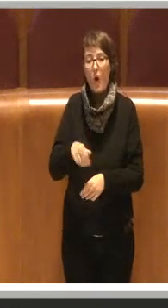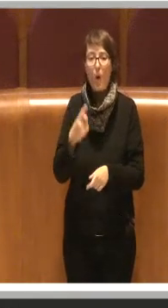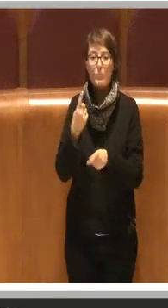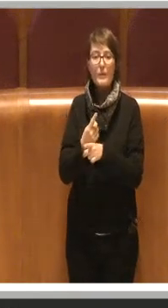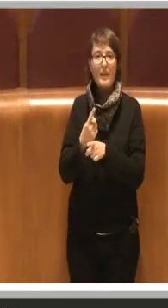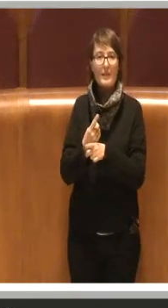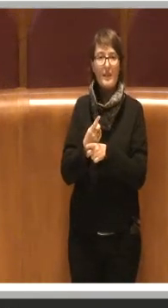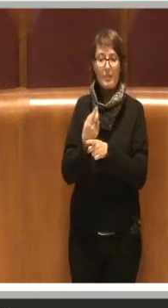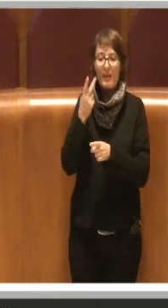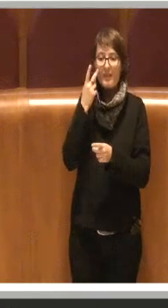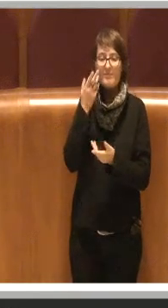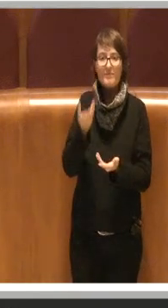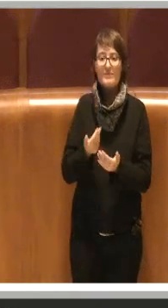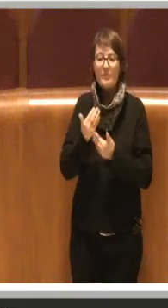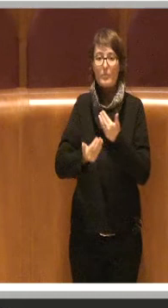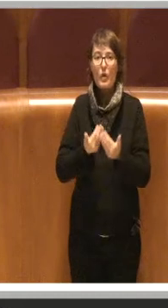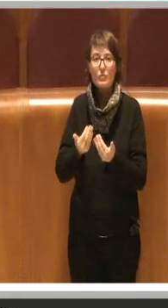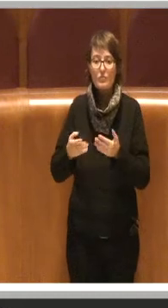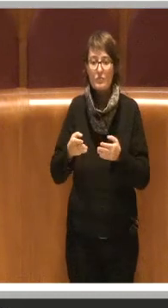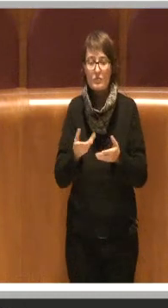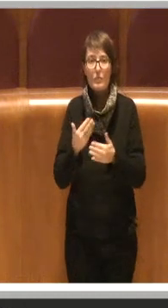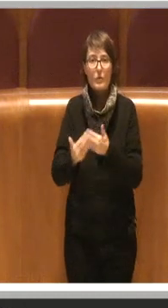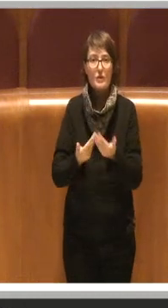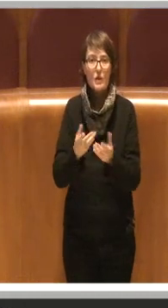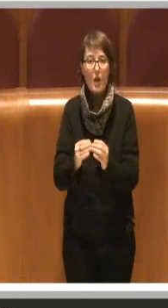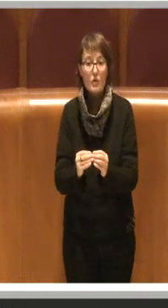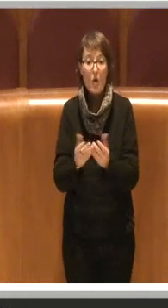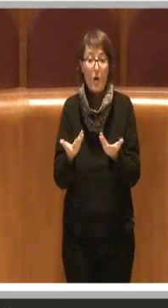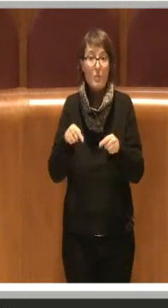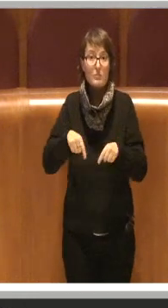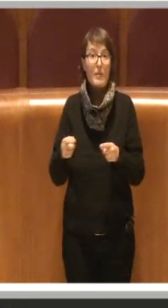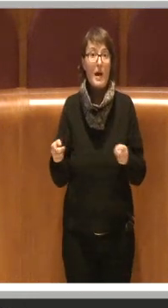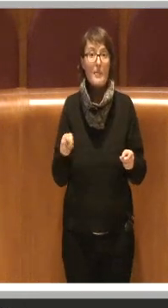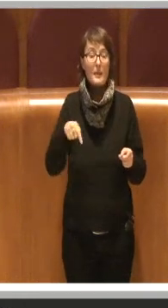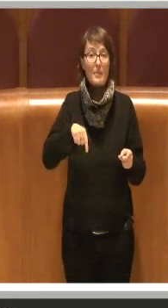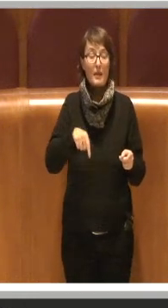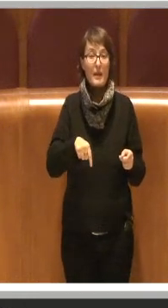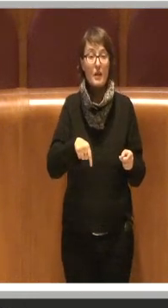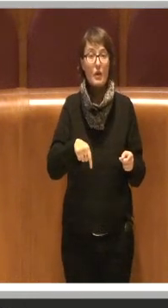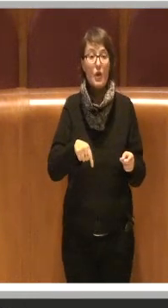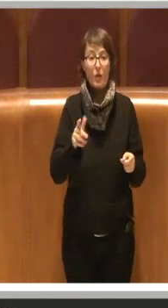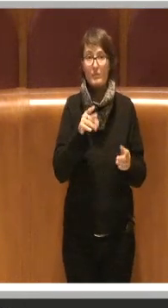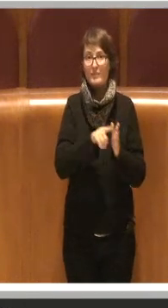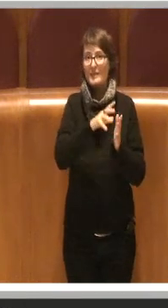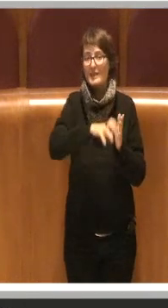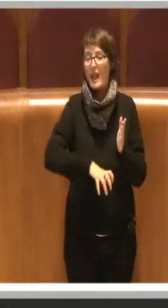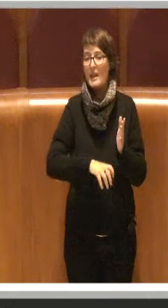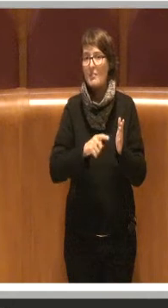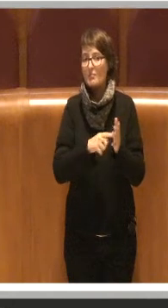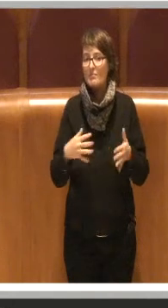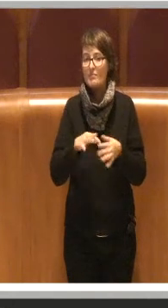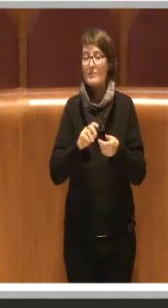dei processi. Quindi il periodo che abbiamo di fronte può essere un periodo, visto che la delibera non è emendabile, può essere un periodo in